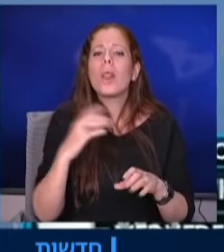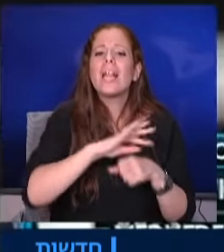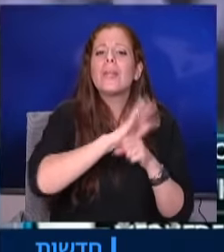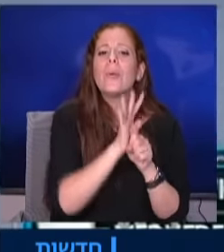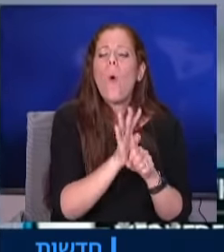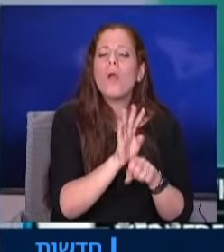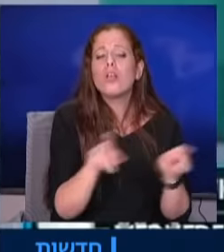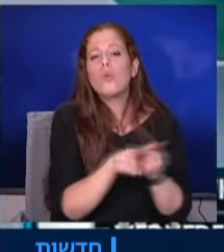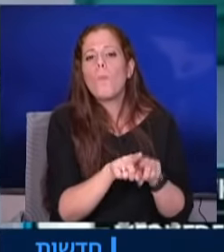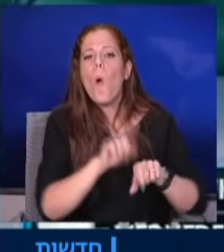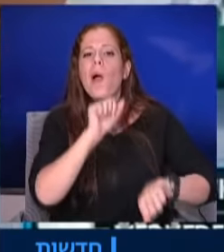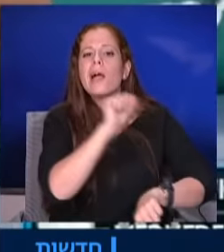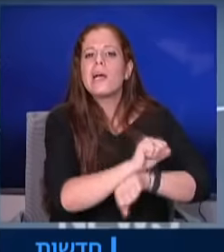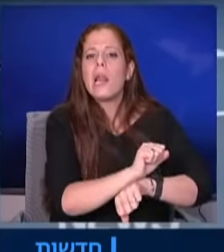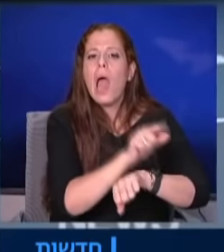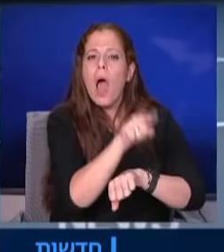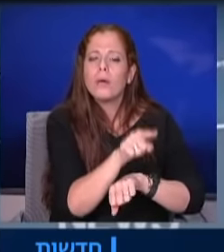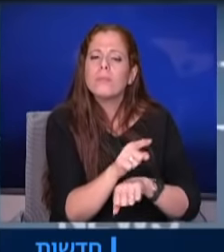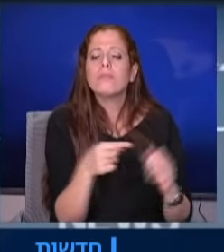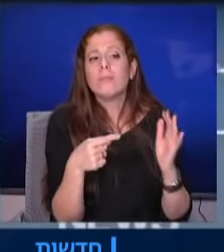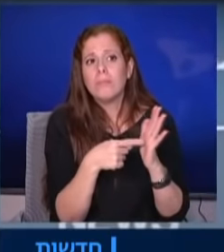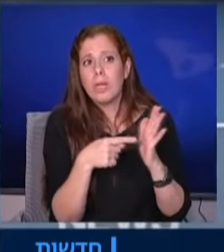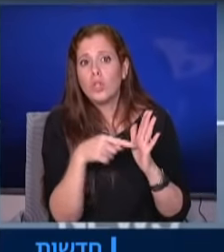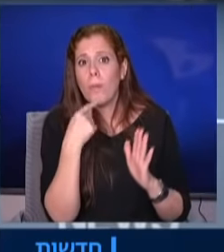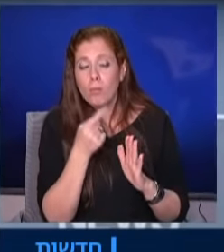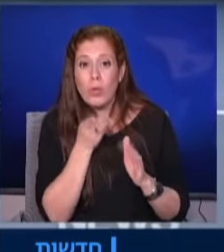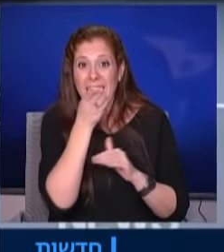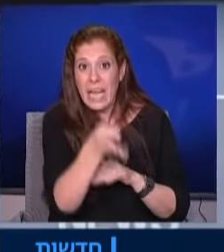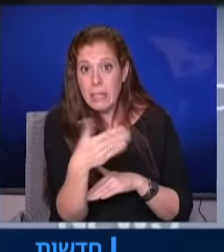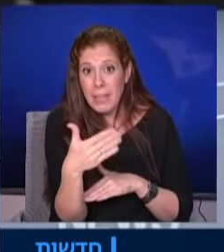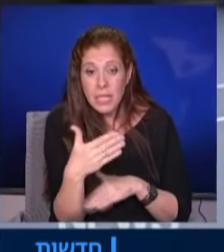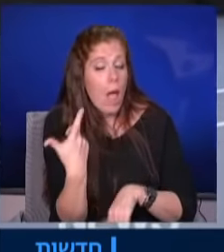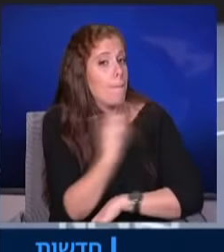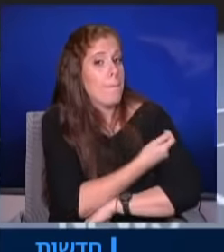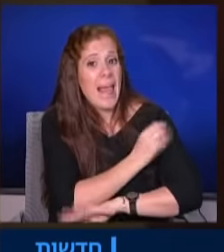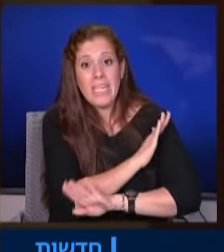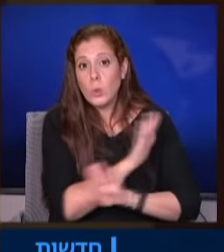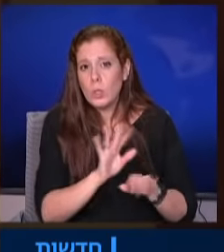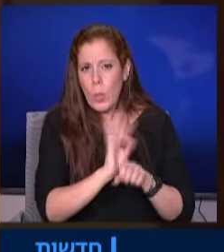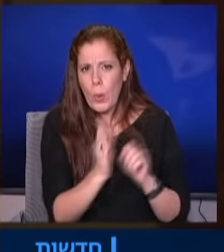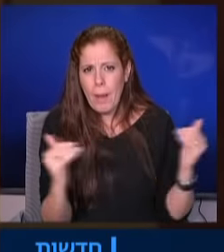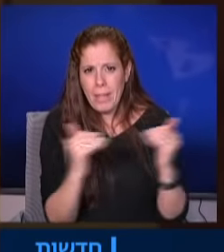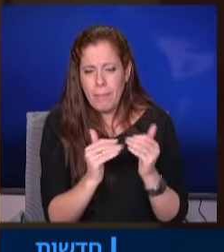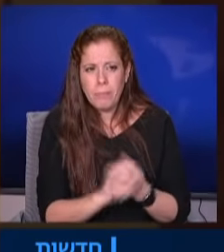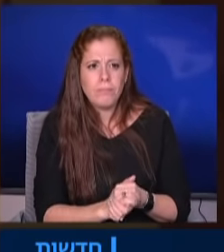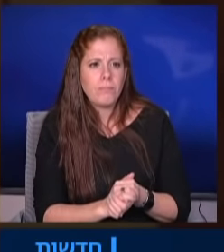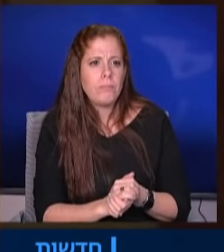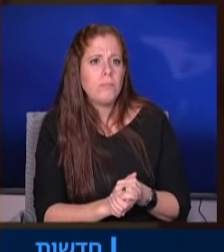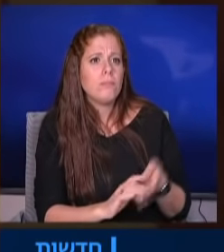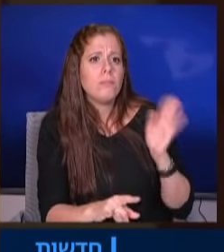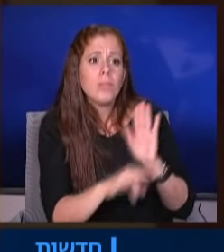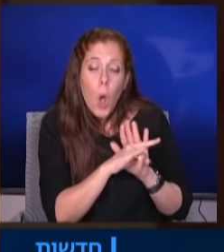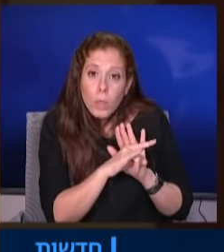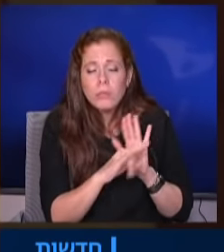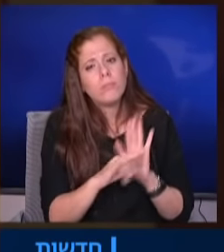כליאה, כיוון שלטענת שלטונות אוסטרליה הוא נכנס למדינה ללא חיסוני קורונה נדרשים. Rules are